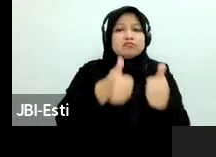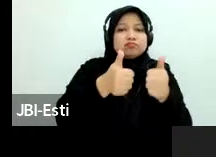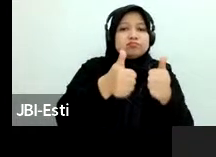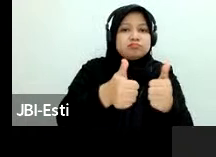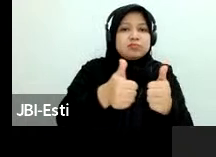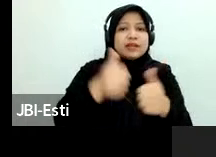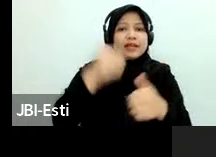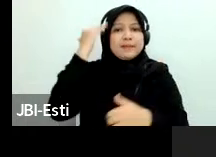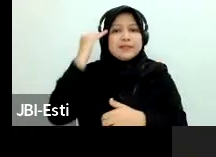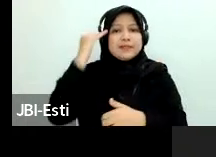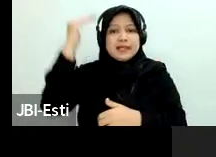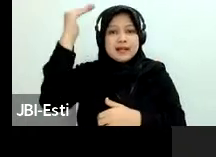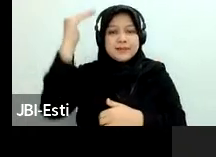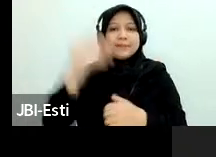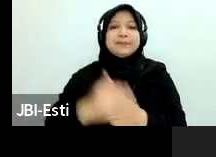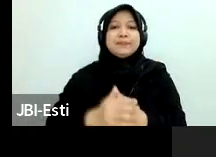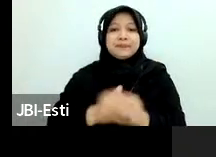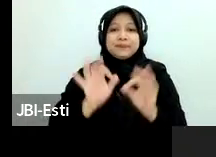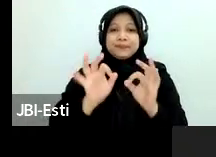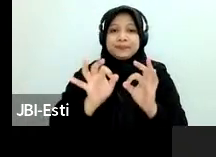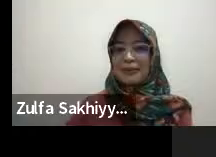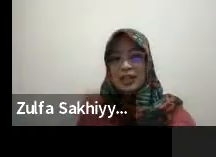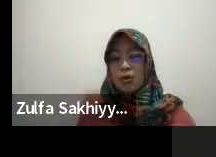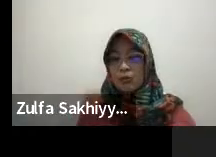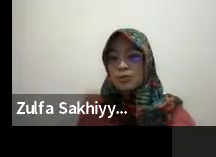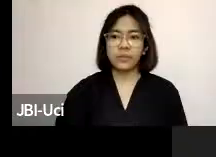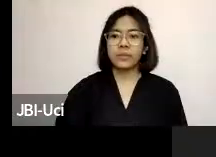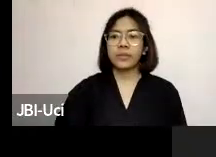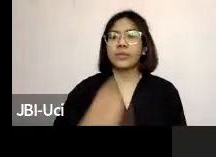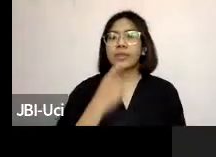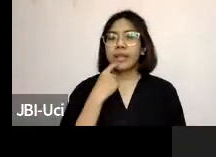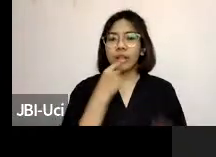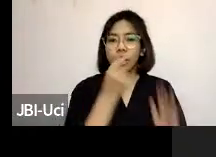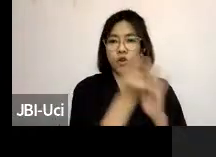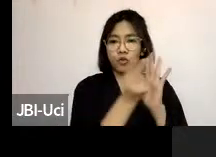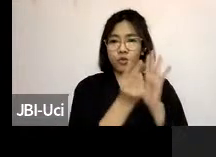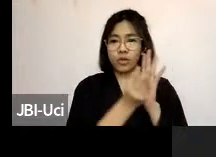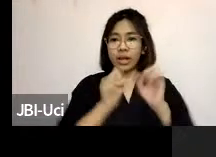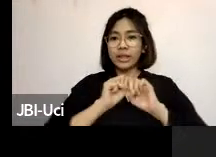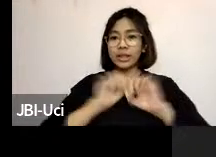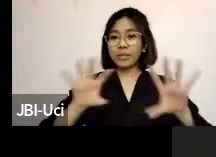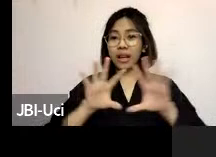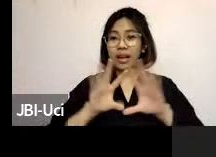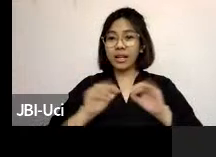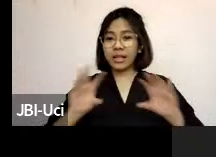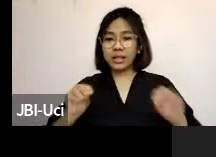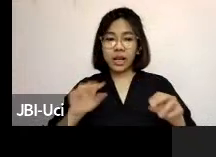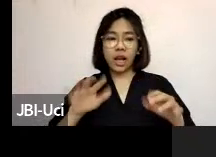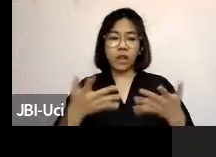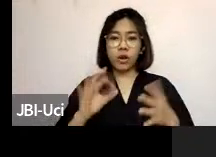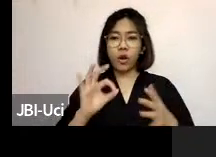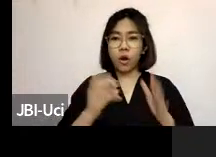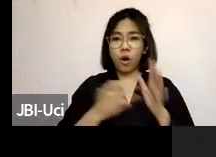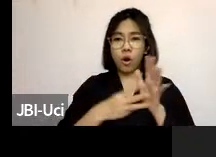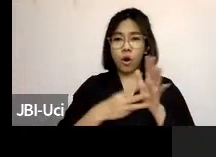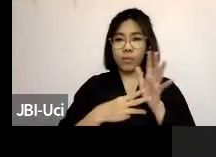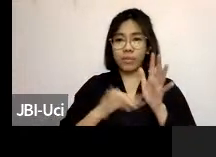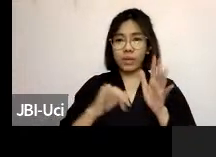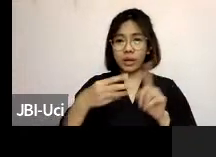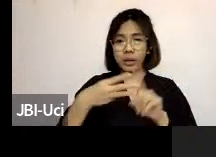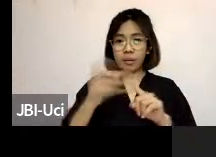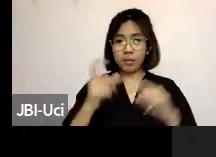lebih kontemporer misalnya undang-undang Cipta kerja atau omnibus lo Apakah itu merupakan kebijakan yang pijat